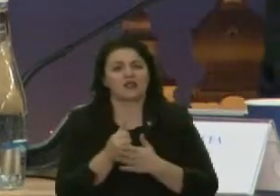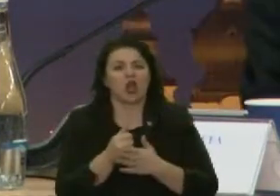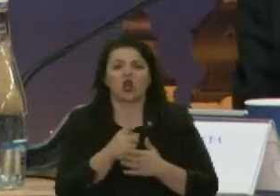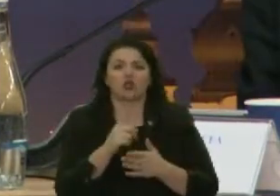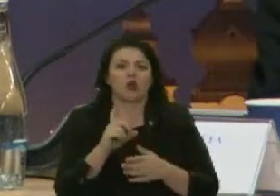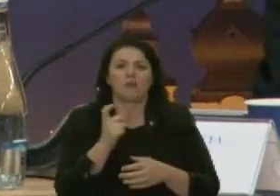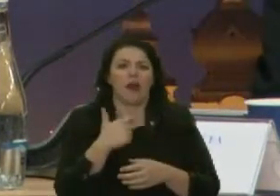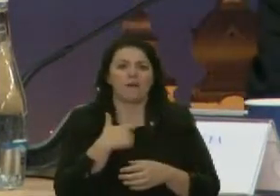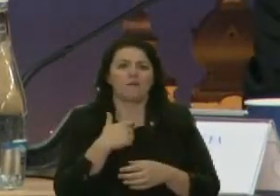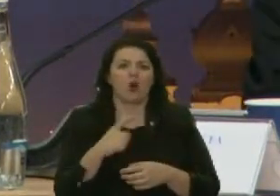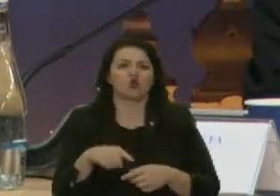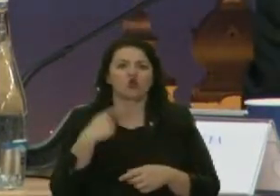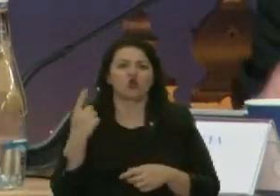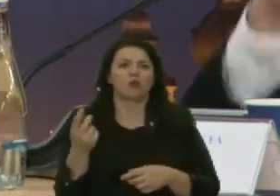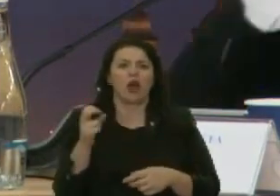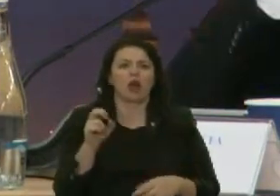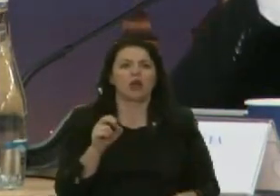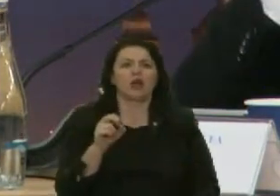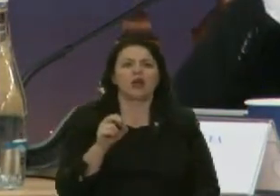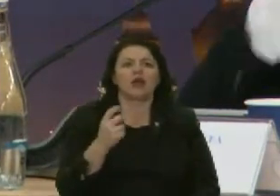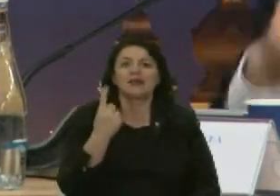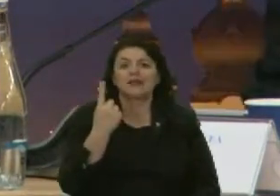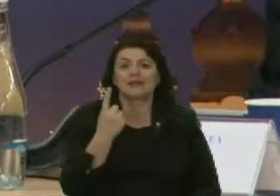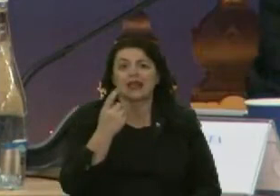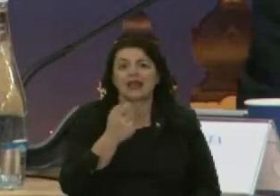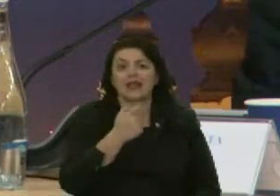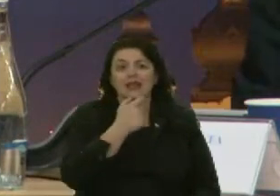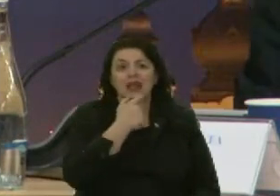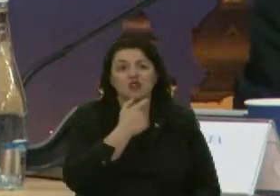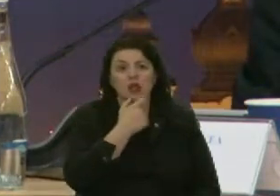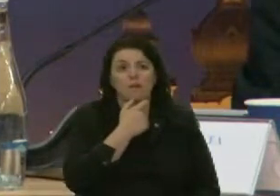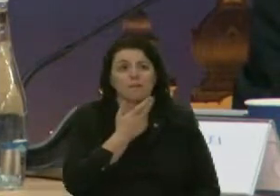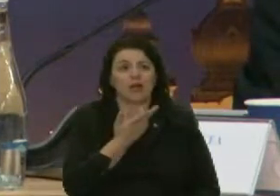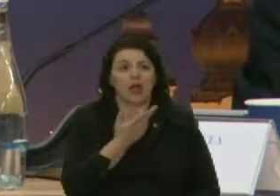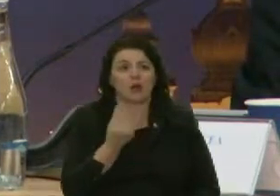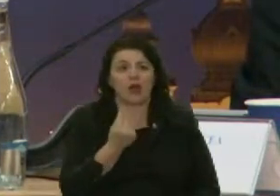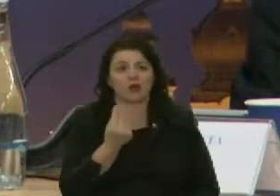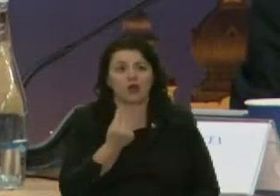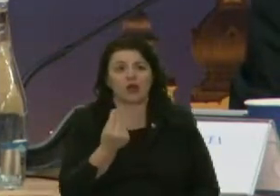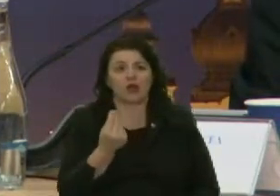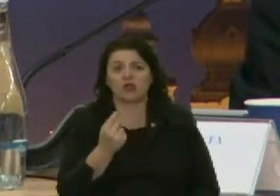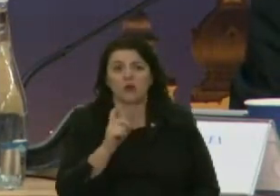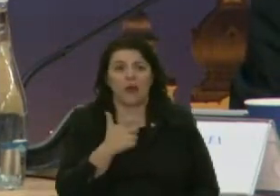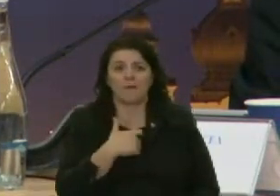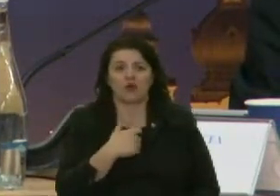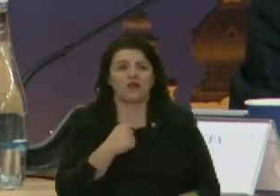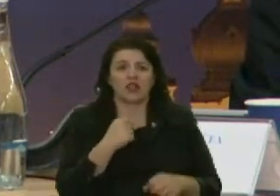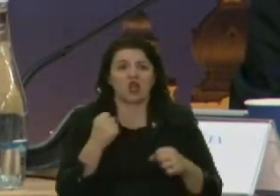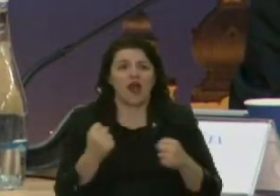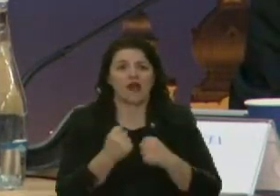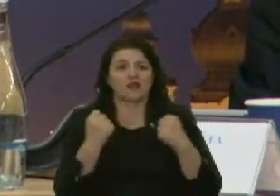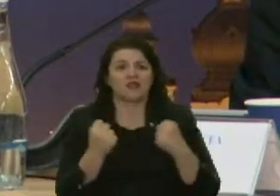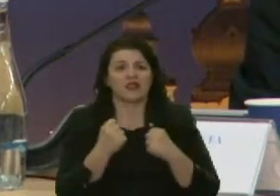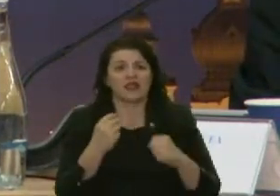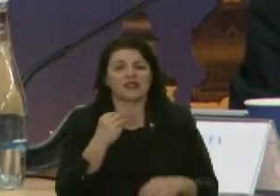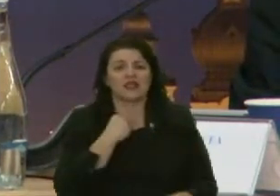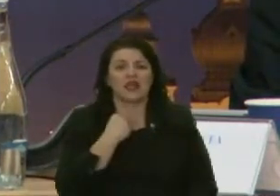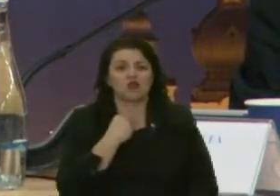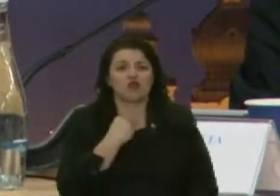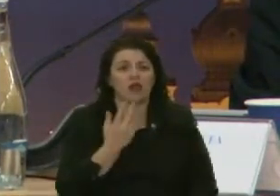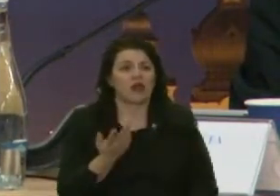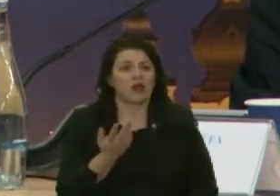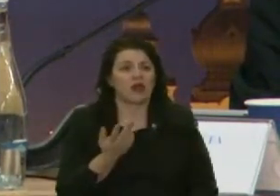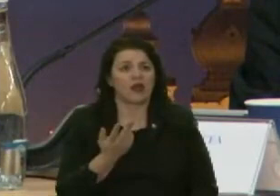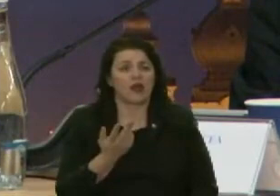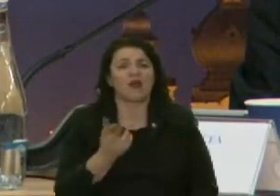după 15 noiembrie 1 decembrie cu decontul pentru că trebuie să terine până la sfârșitul ani nu mai pot face activități noi în decembrie pentru că trebuie să ducă Finanțarea până la